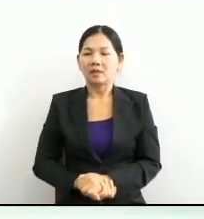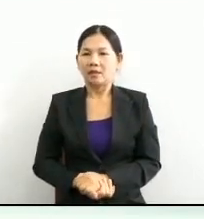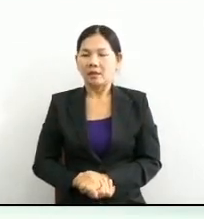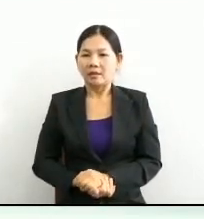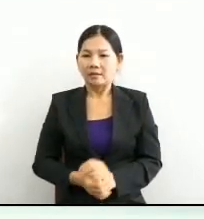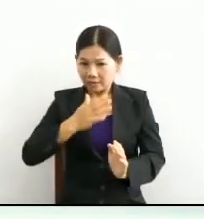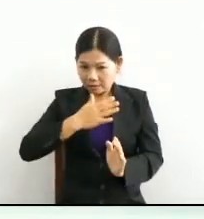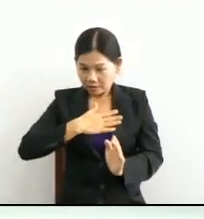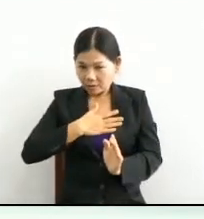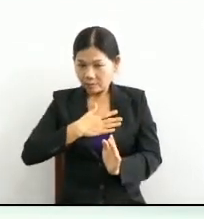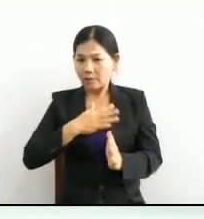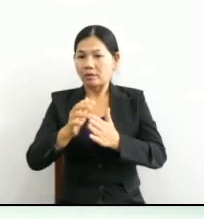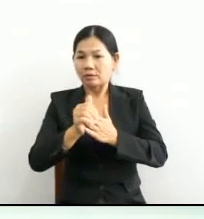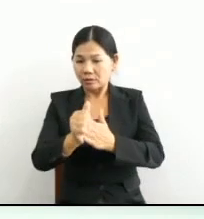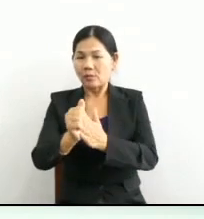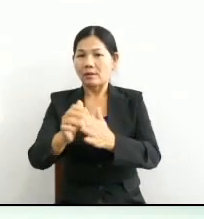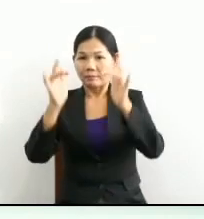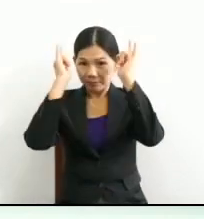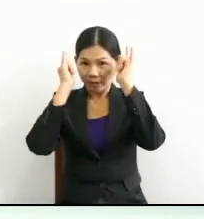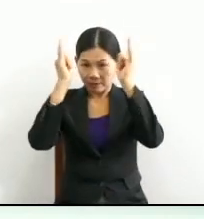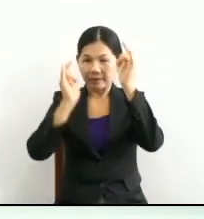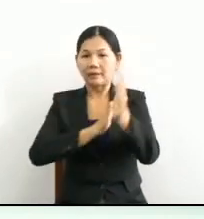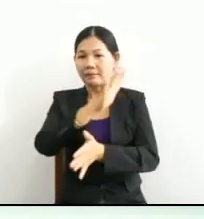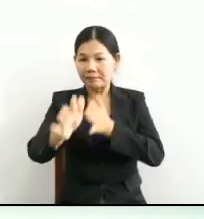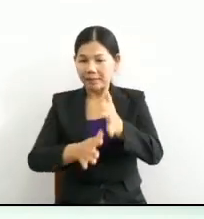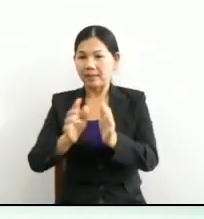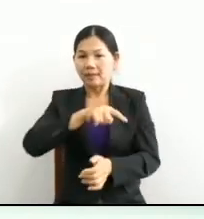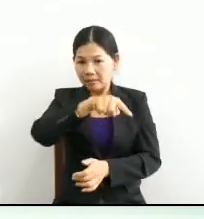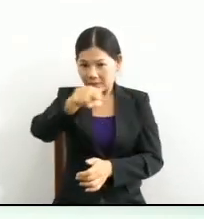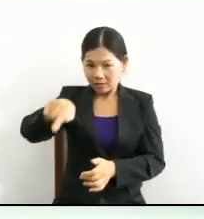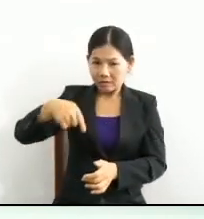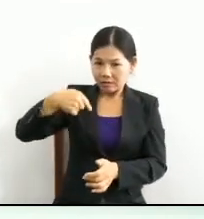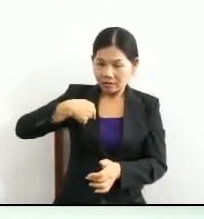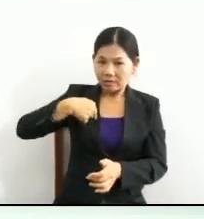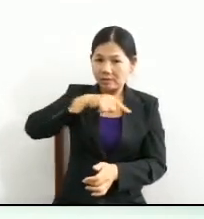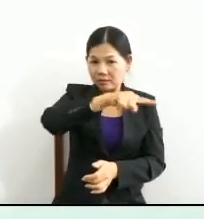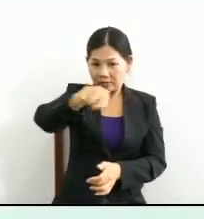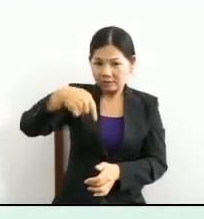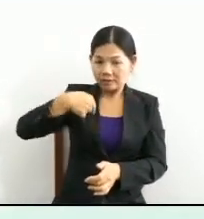pí mê riêng tí xám sắp rằm phí dương tư